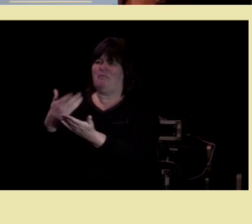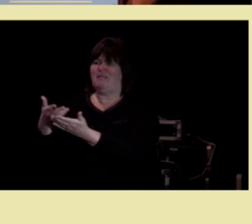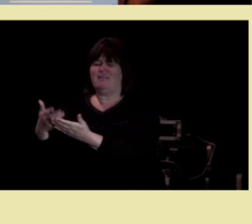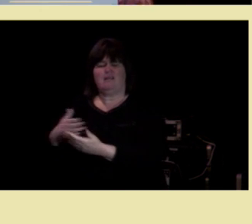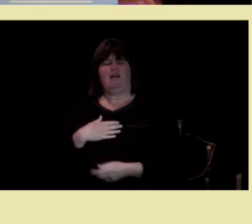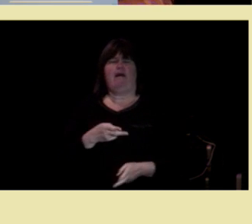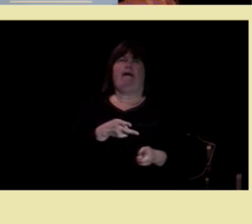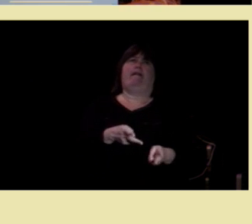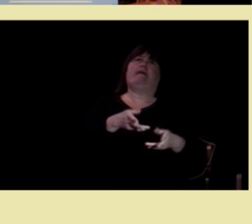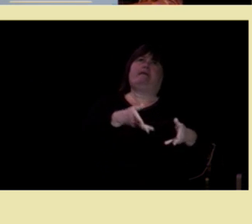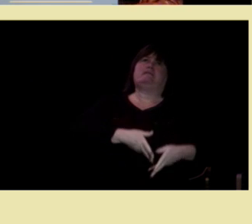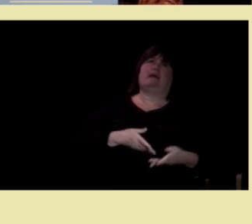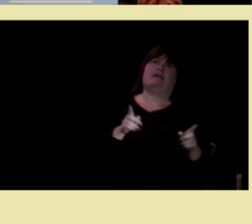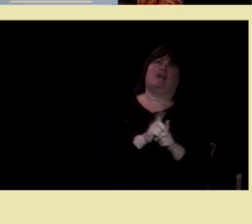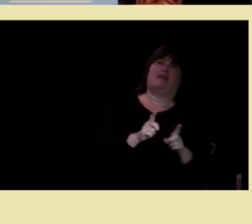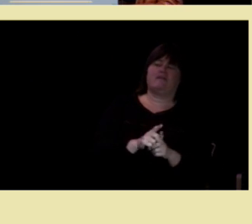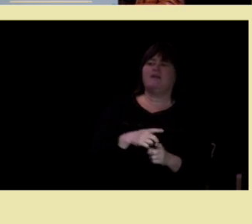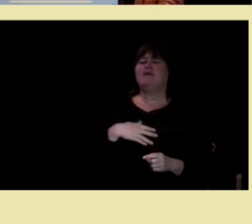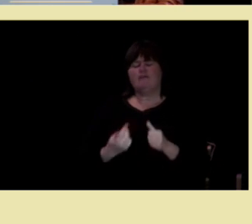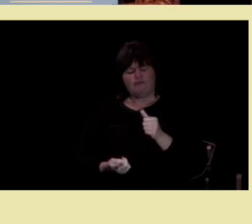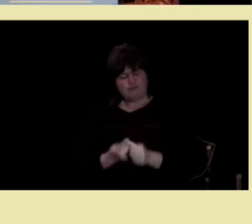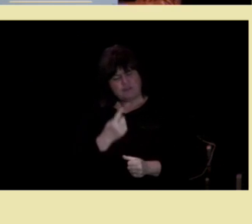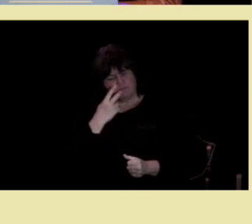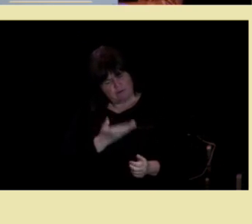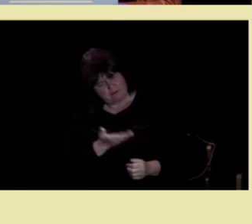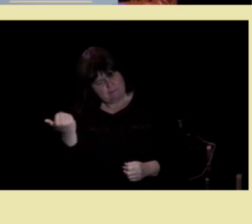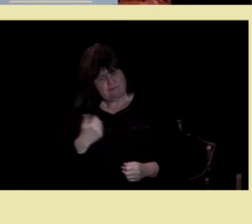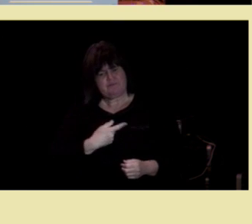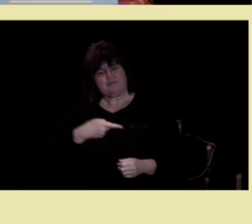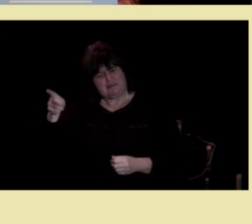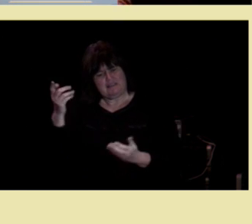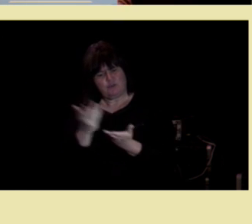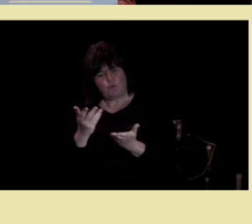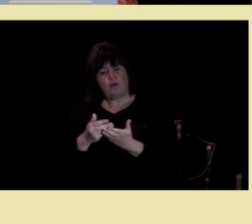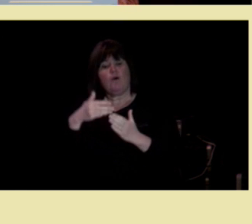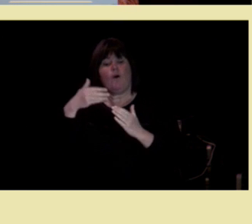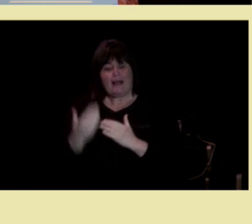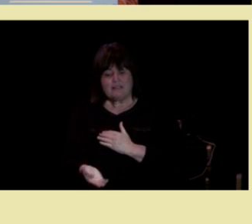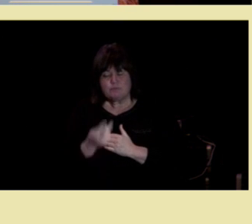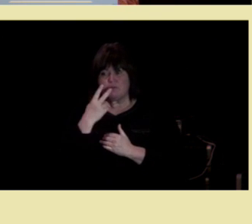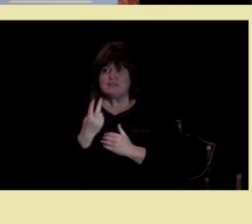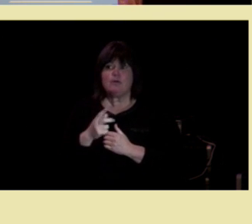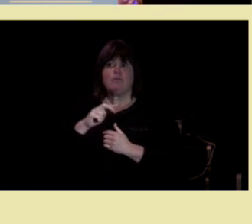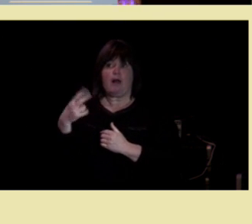få dette barnet, denne ungdommen, på skolen, og så kanskje skal vi se om det er andre utfordringer i tillegg.